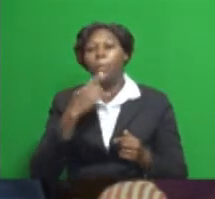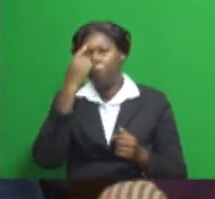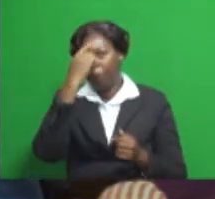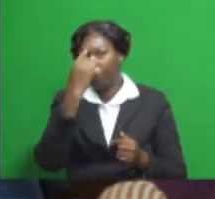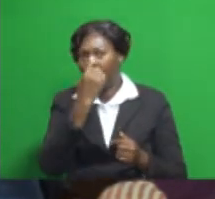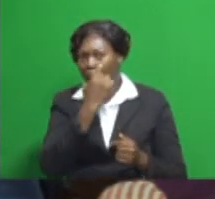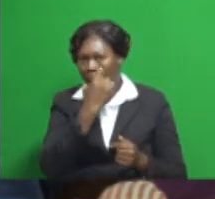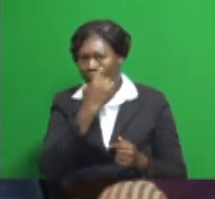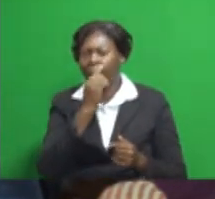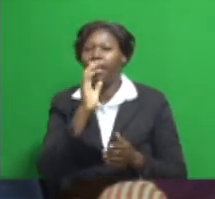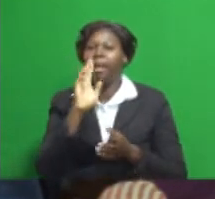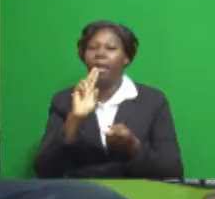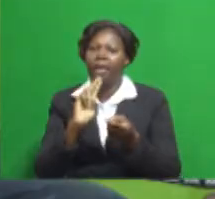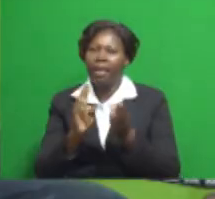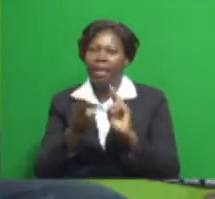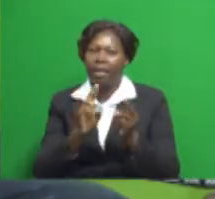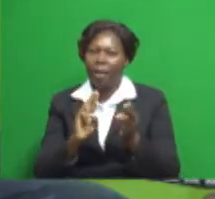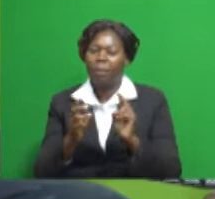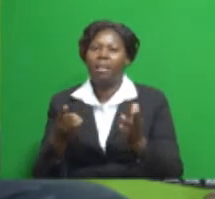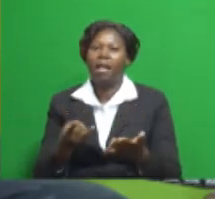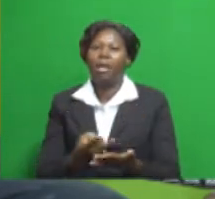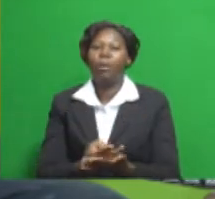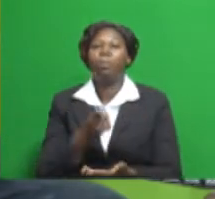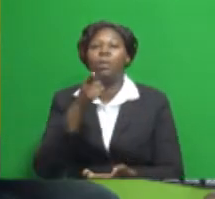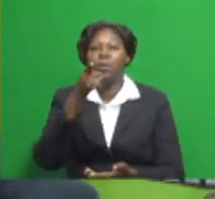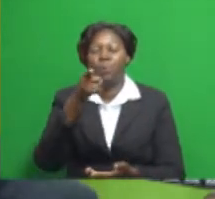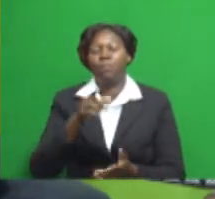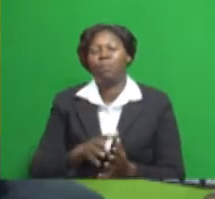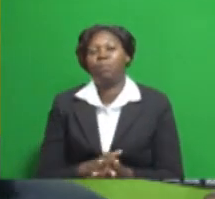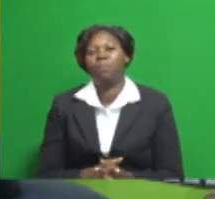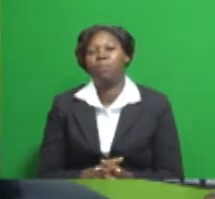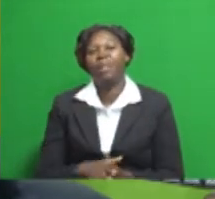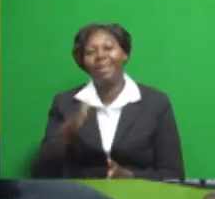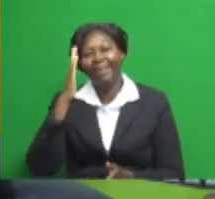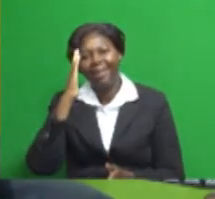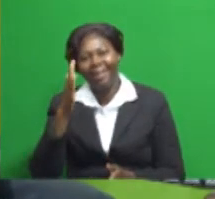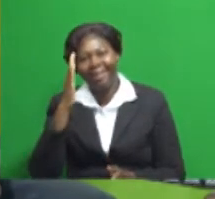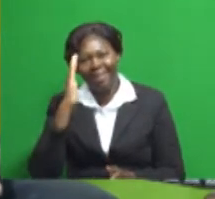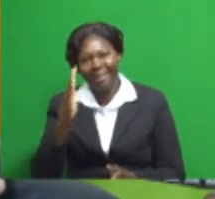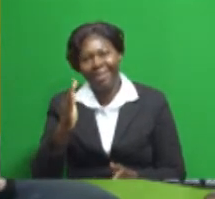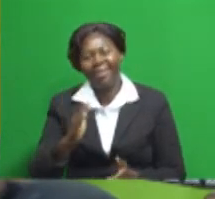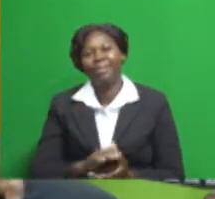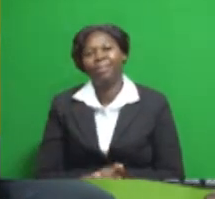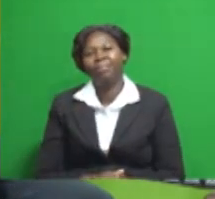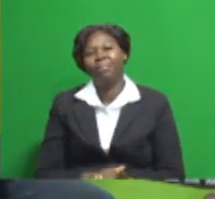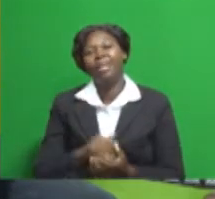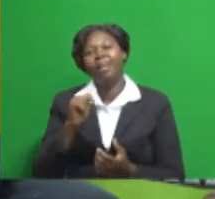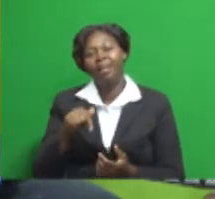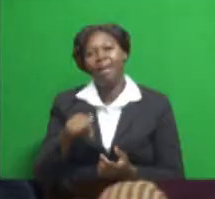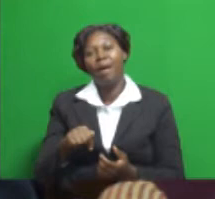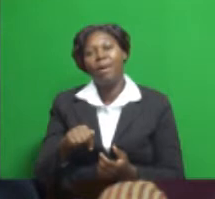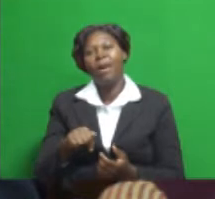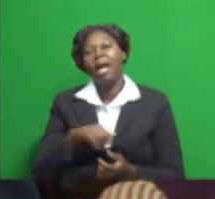vari kutiisira mu sign language. Kwa zai vatereri? Vatereri tino kuchingamidzai. Tinoda kutenda. Musoro edu